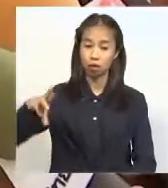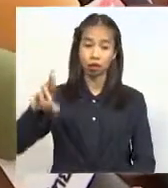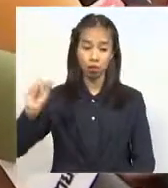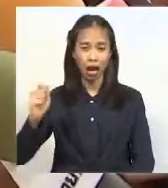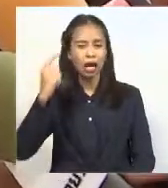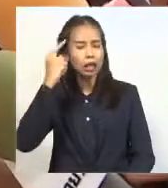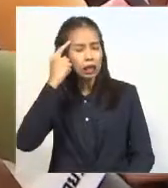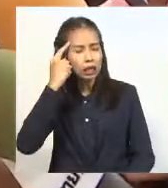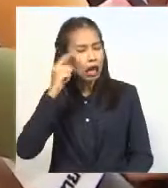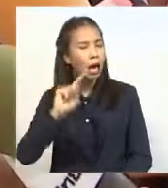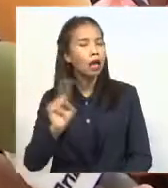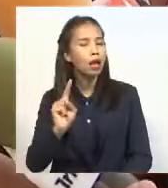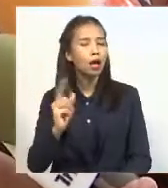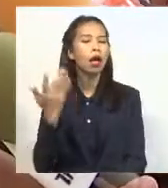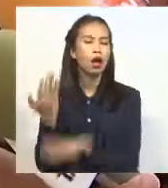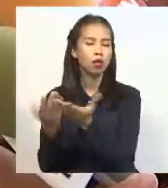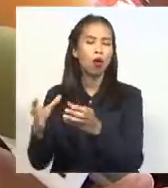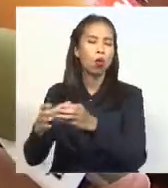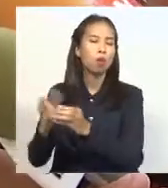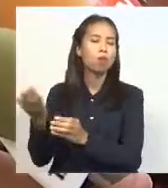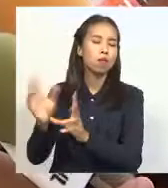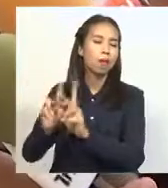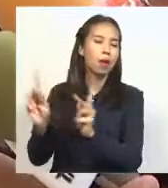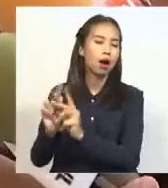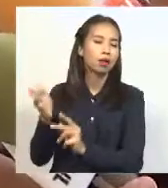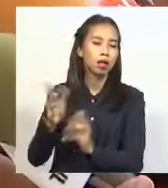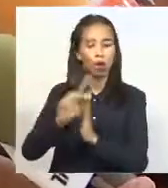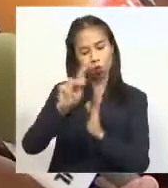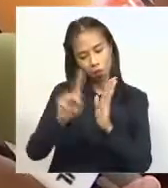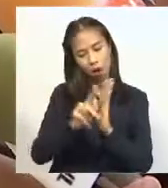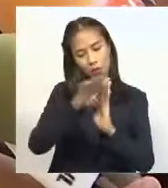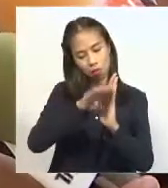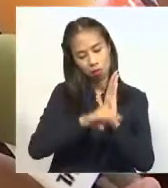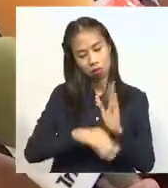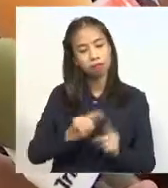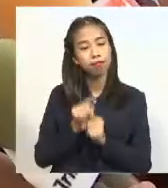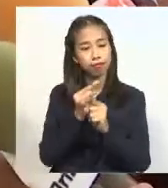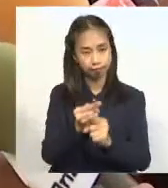ก็คณะกรรมการจะทำอย่างไรก็เป็นไปตามกฎหมายแล้วนะ